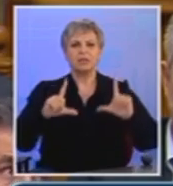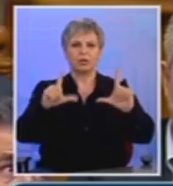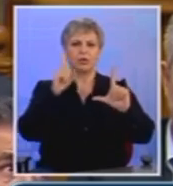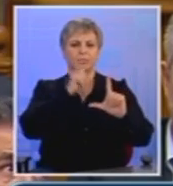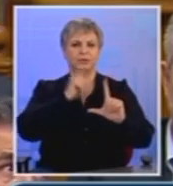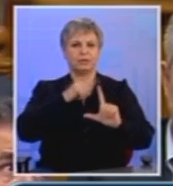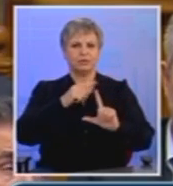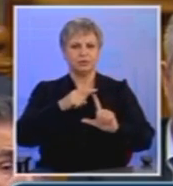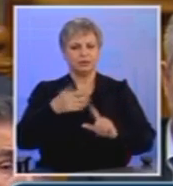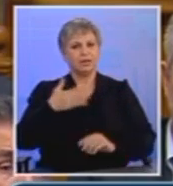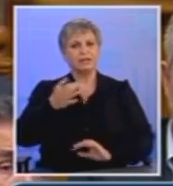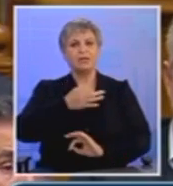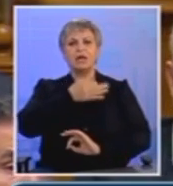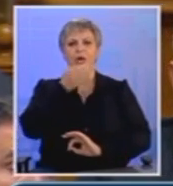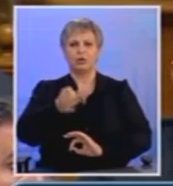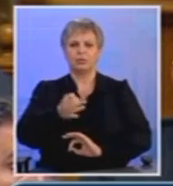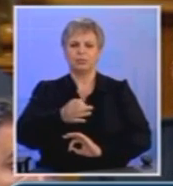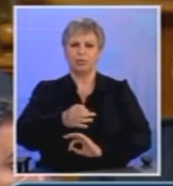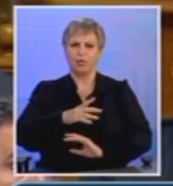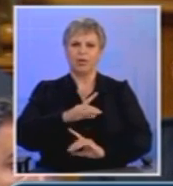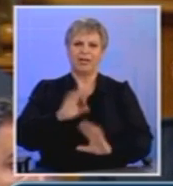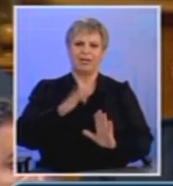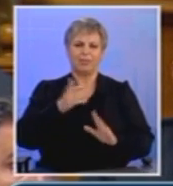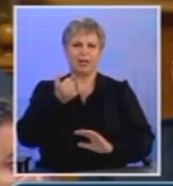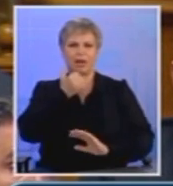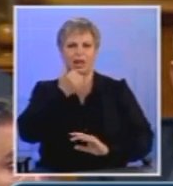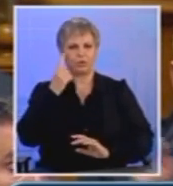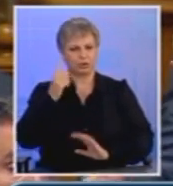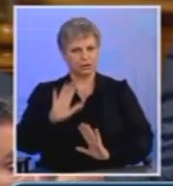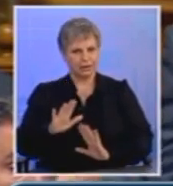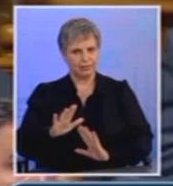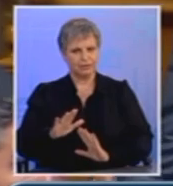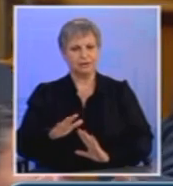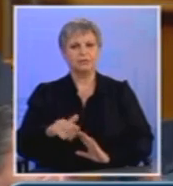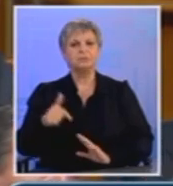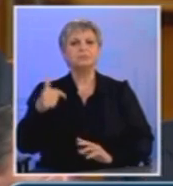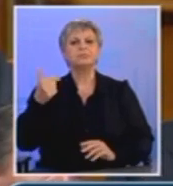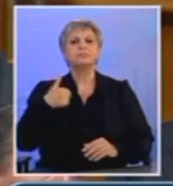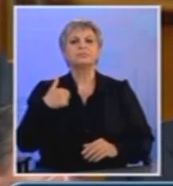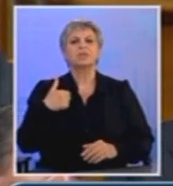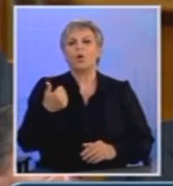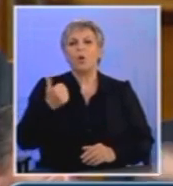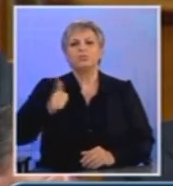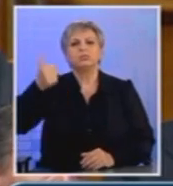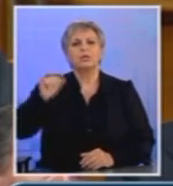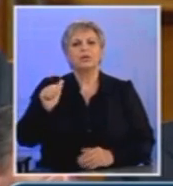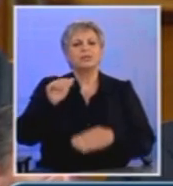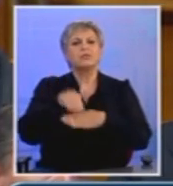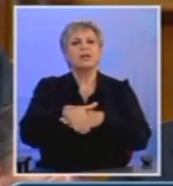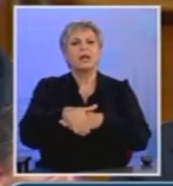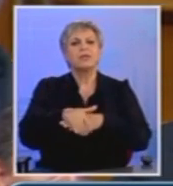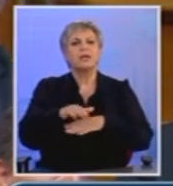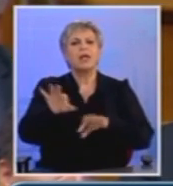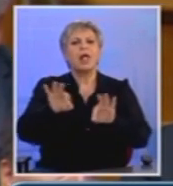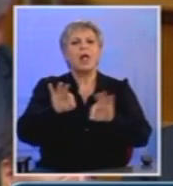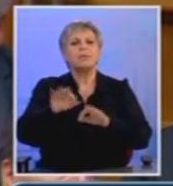μην παρεξηγηθώ στις εναλλακτικές επιλογές που είχα προχθές το βράδυ μέχρι το